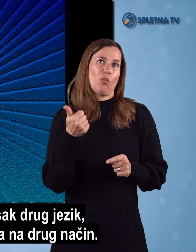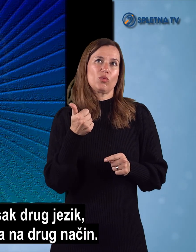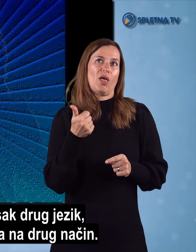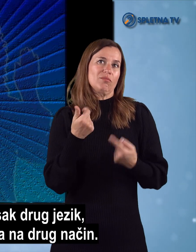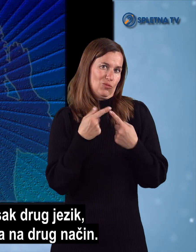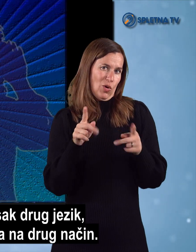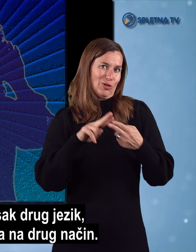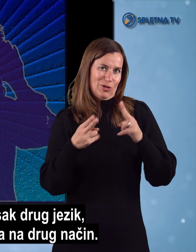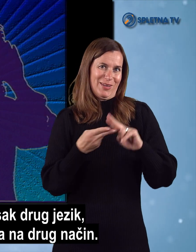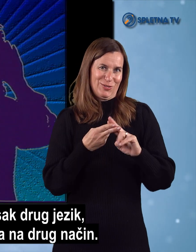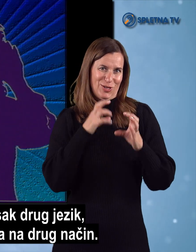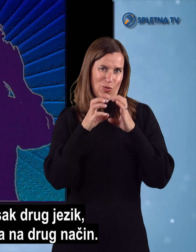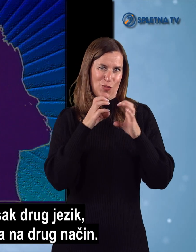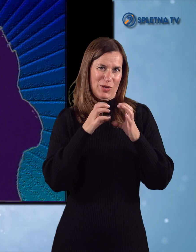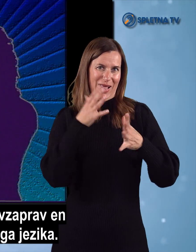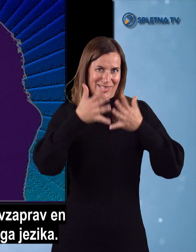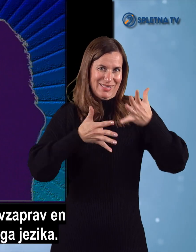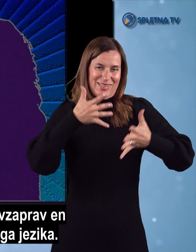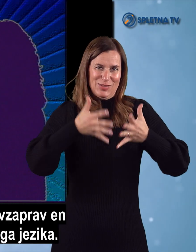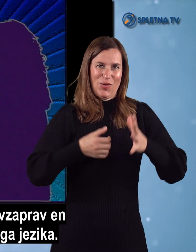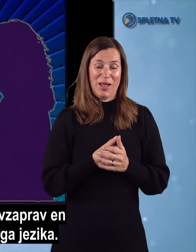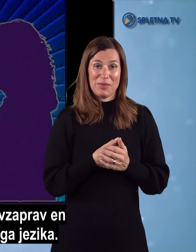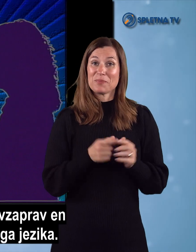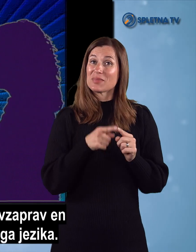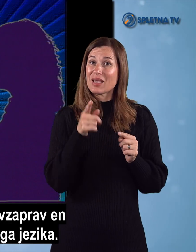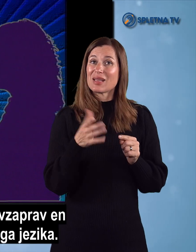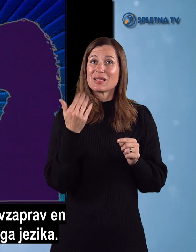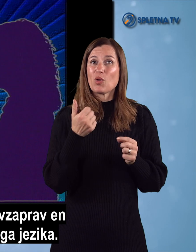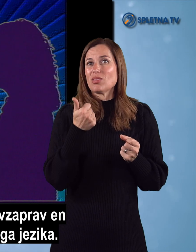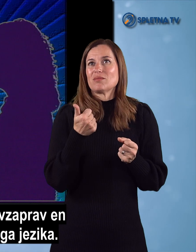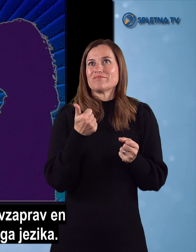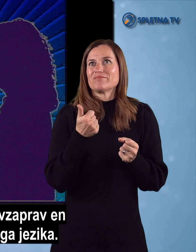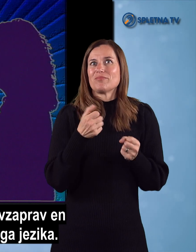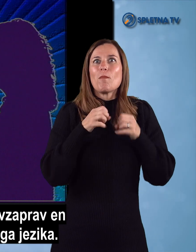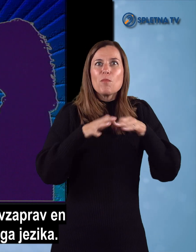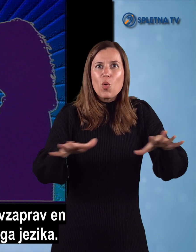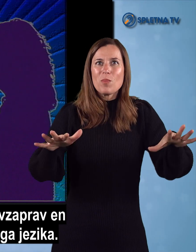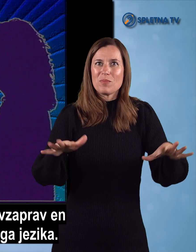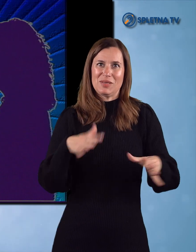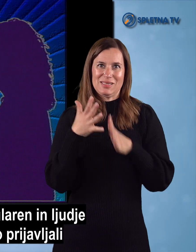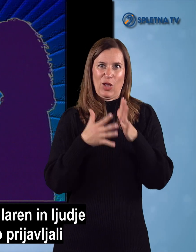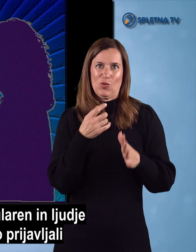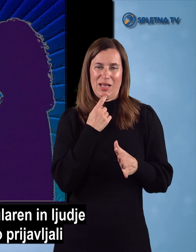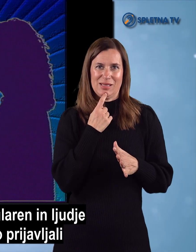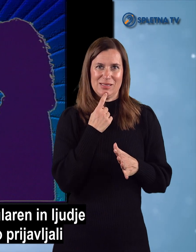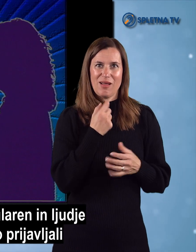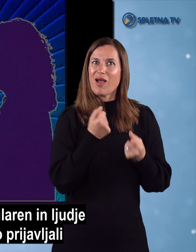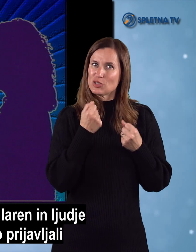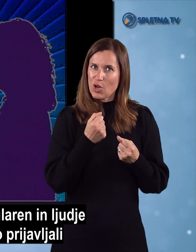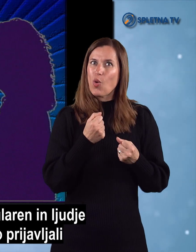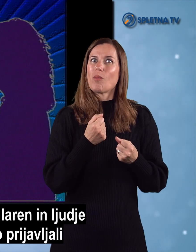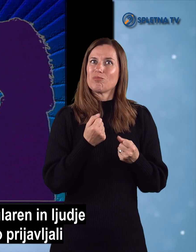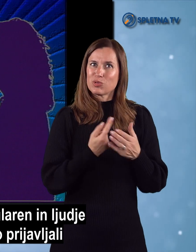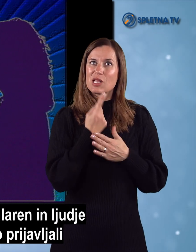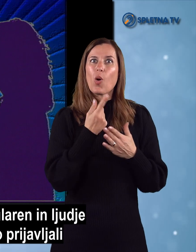podaja na drug način. Tudi takrat je bil pravzaprav en boom znakovnega jezika. Zelo je postal